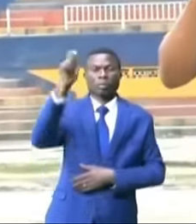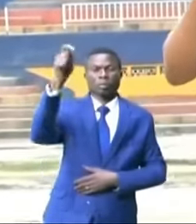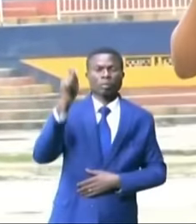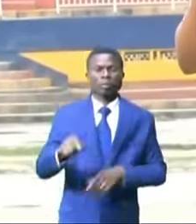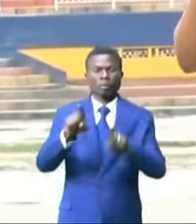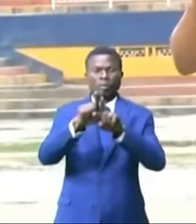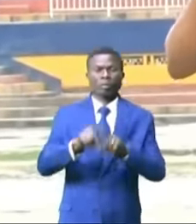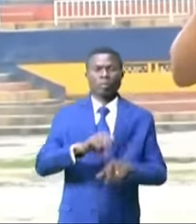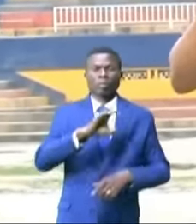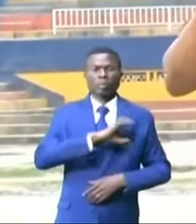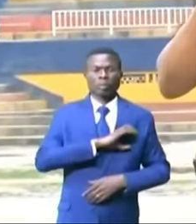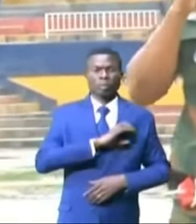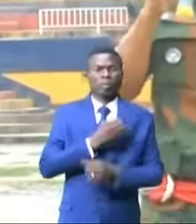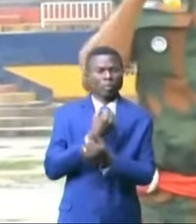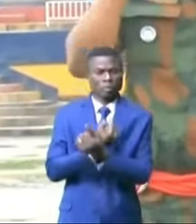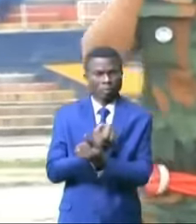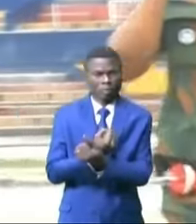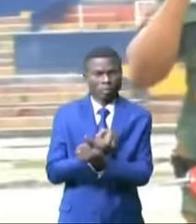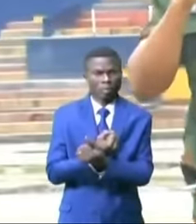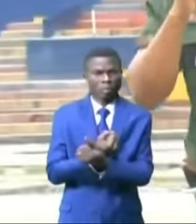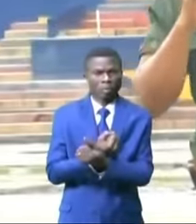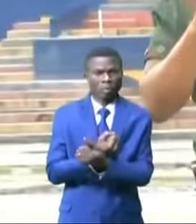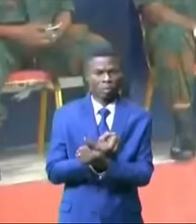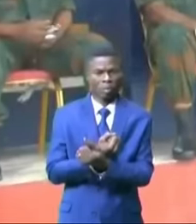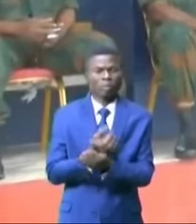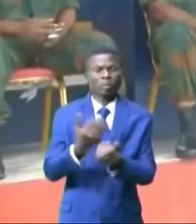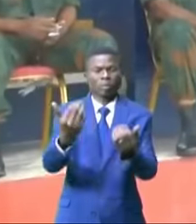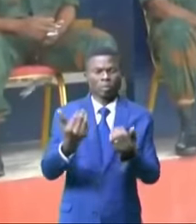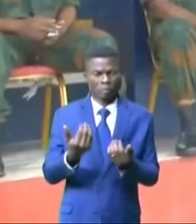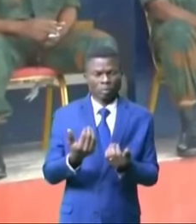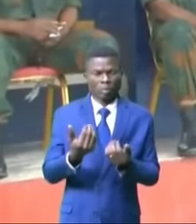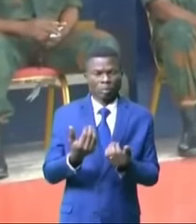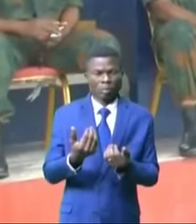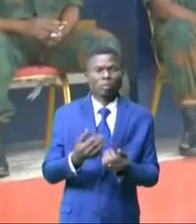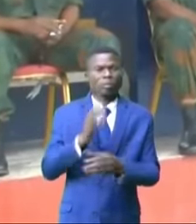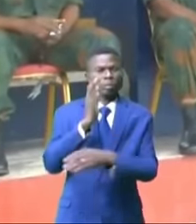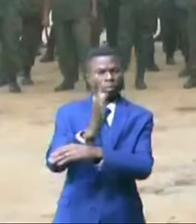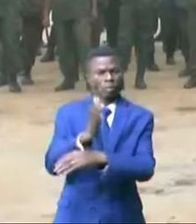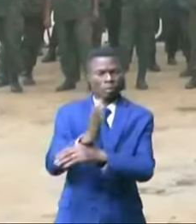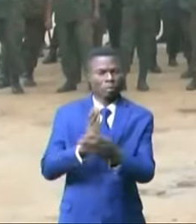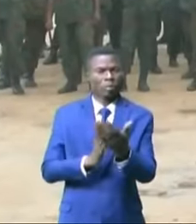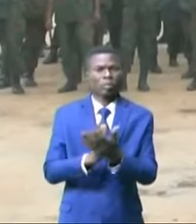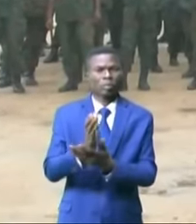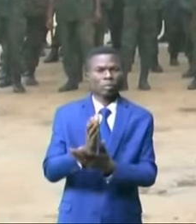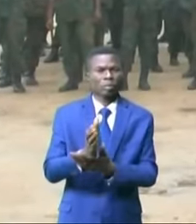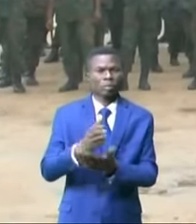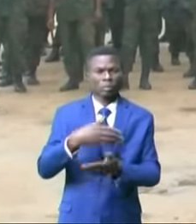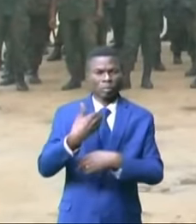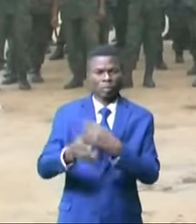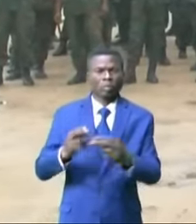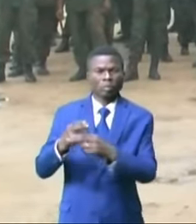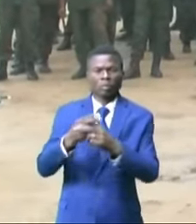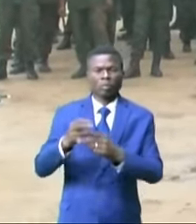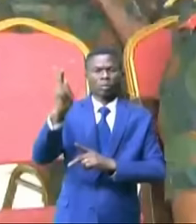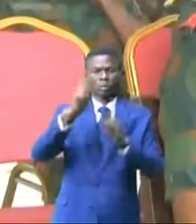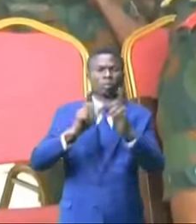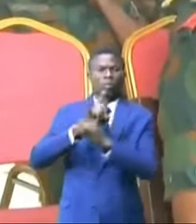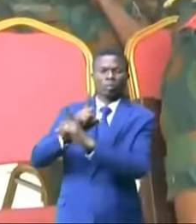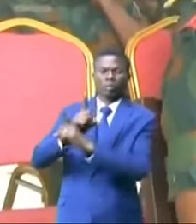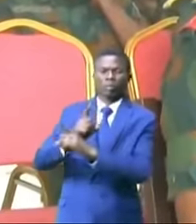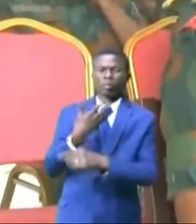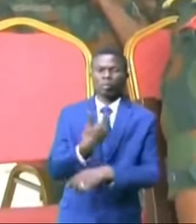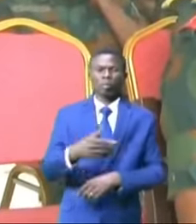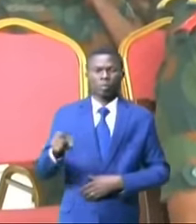et policiers la discipline comme le veut l'armée. Il a aussi donné des instructions fermes pour mieux sécuriser la population et ses